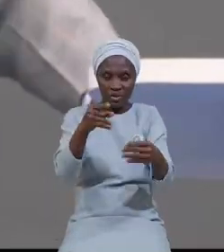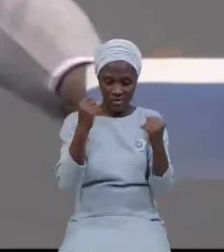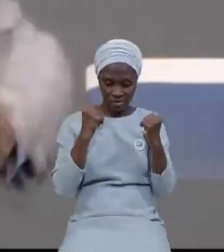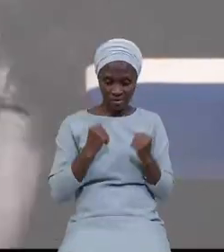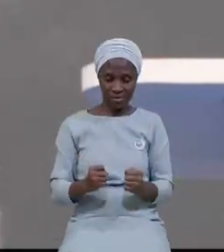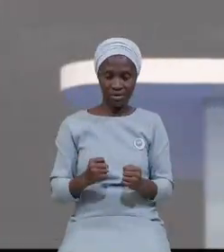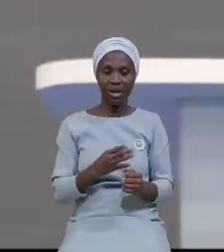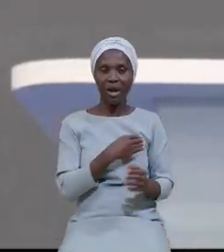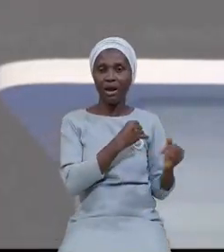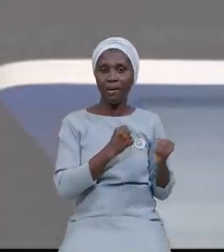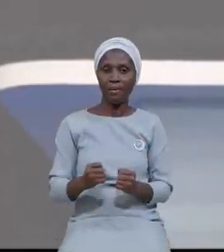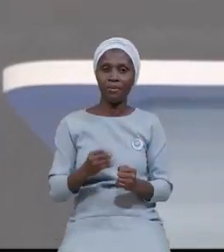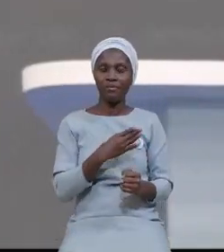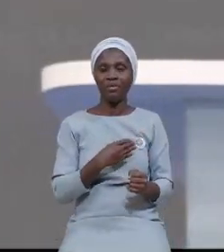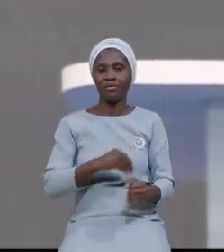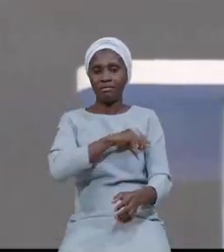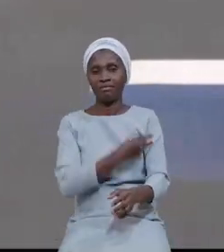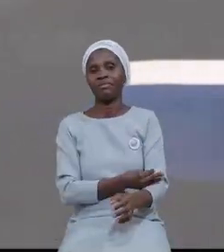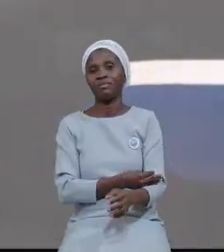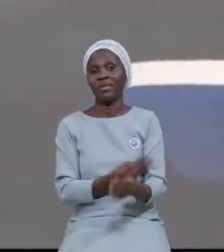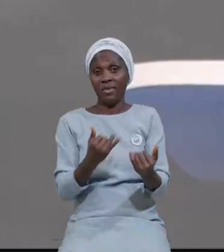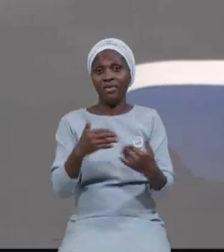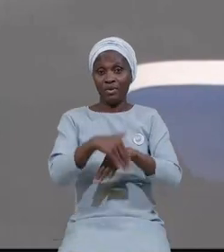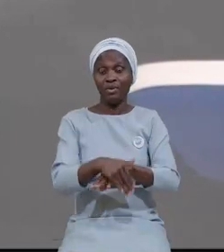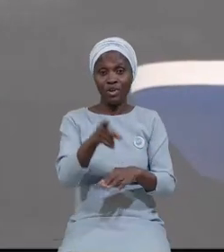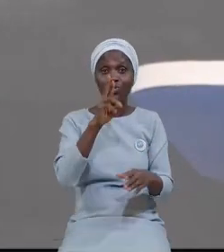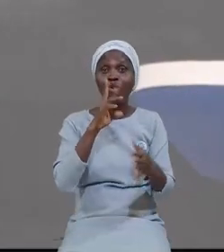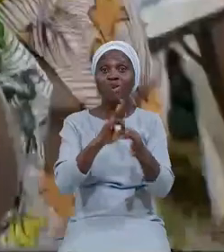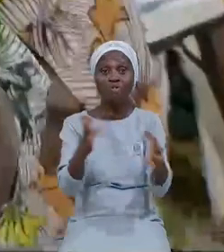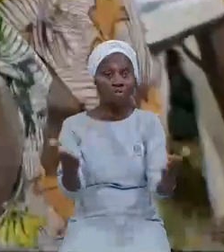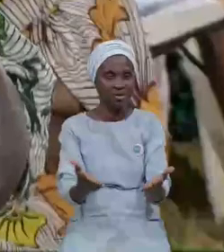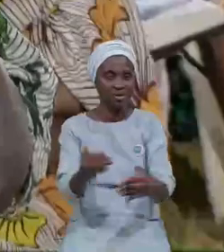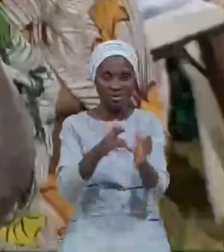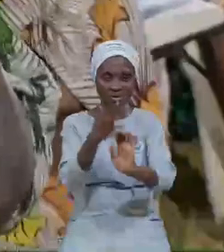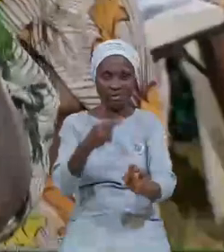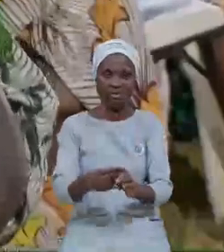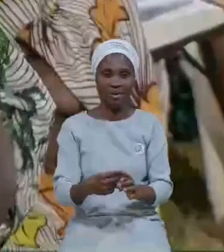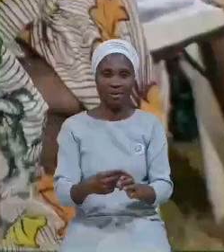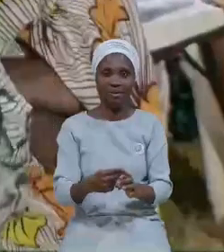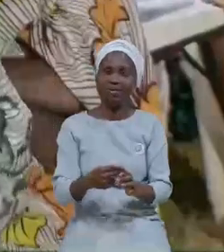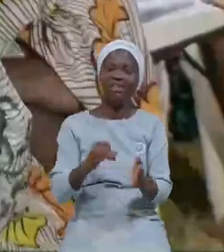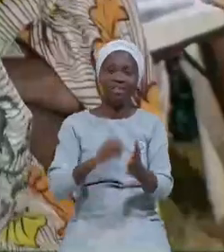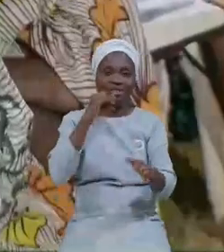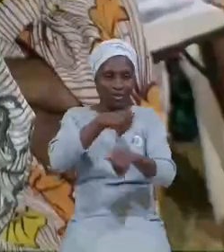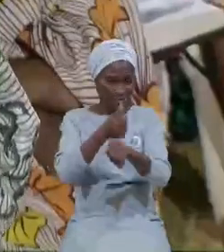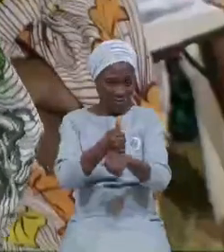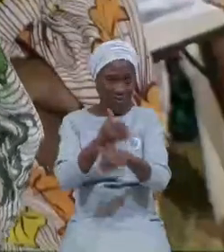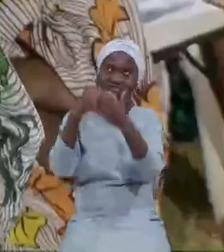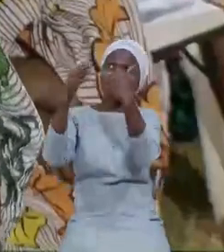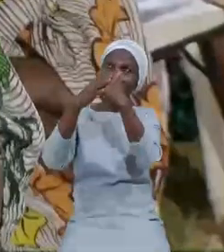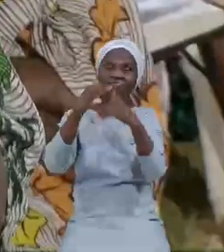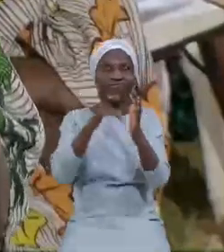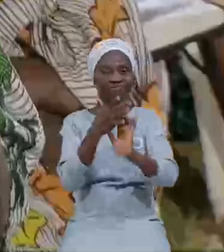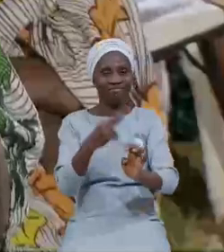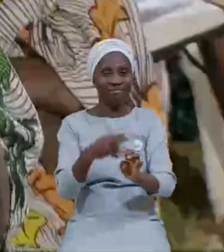donner la force et la puissance ce soir tu es délié ici et c'est confirmé au